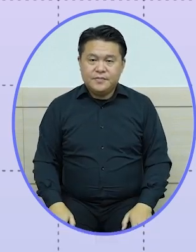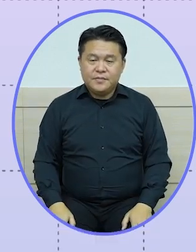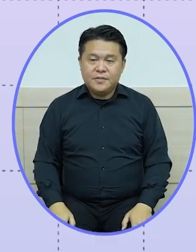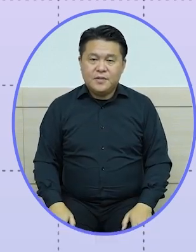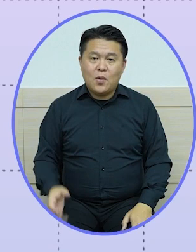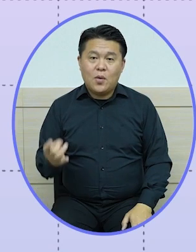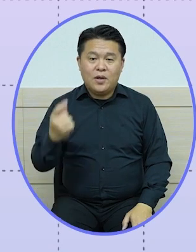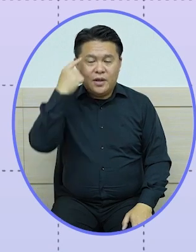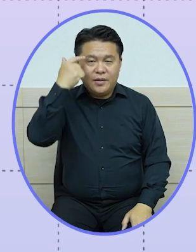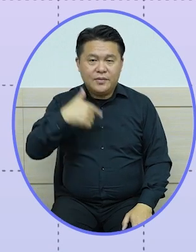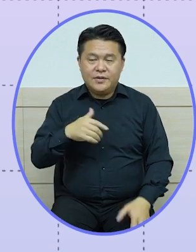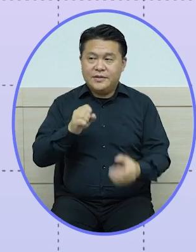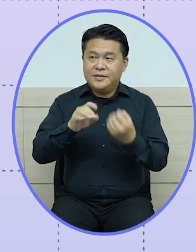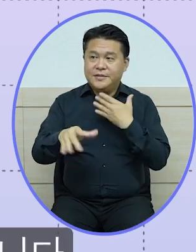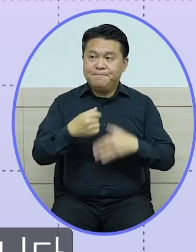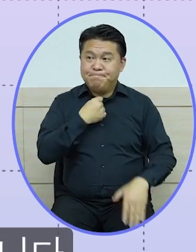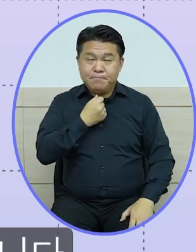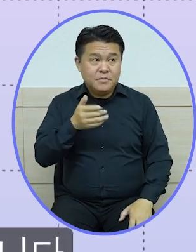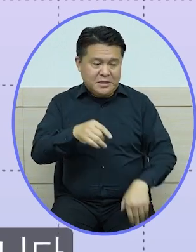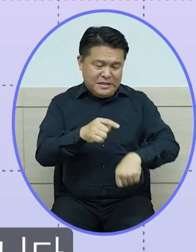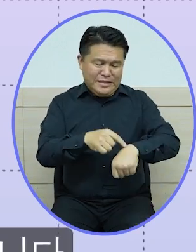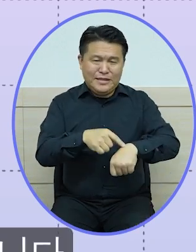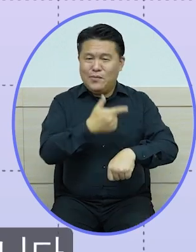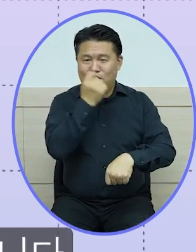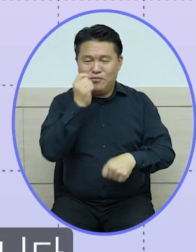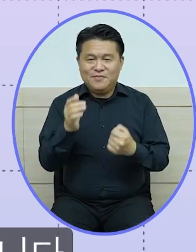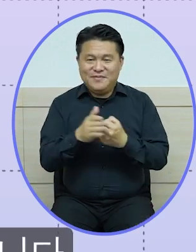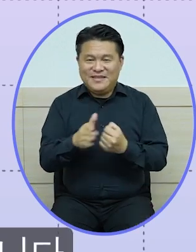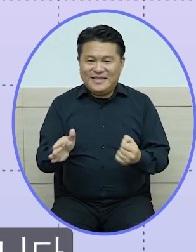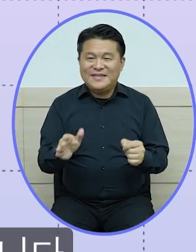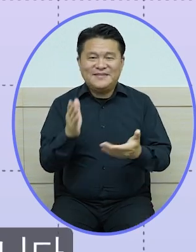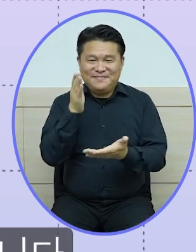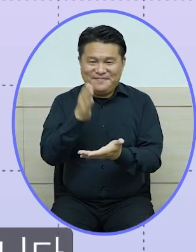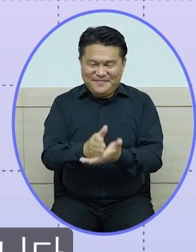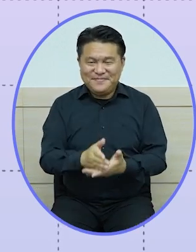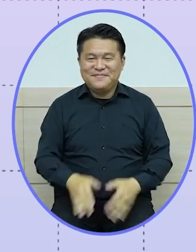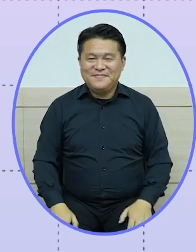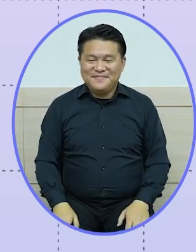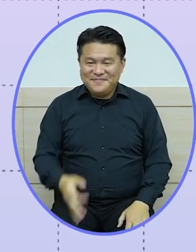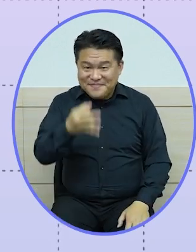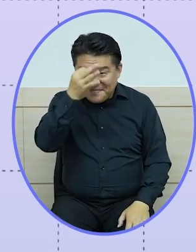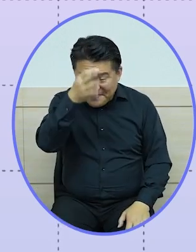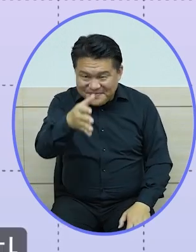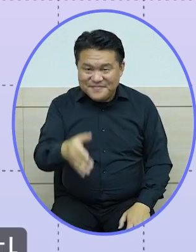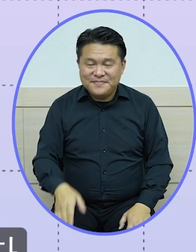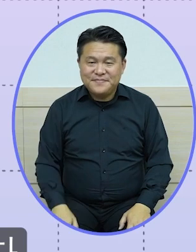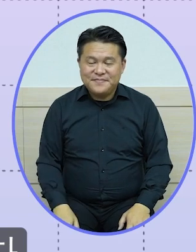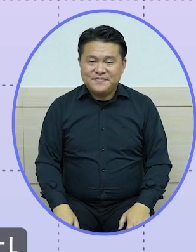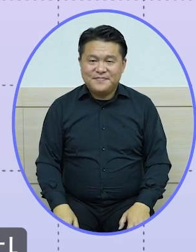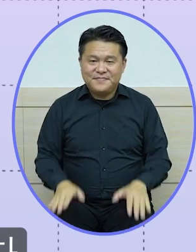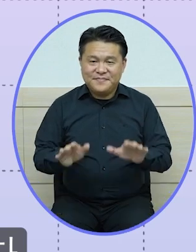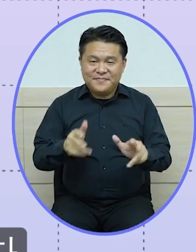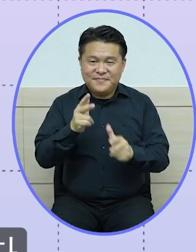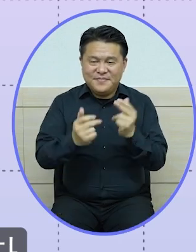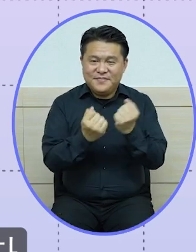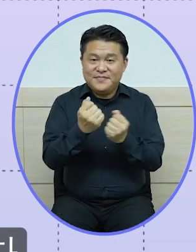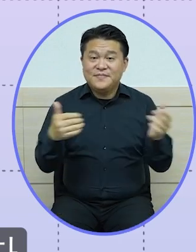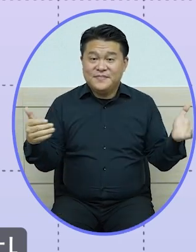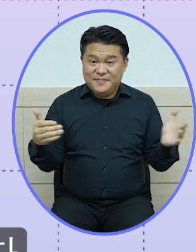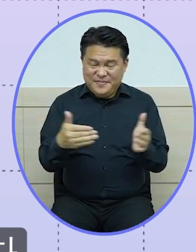제가 질의응답을 받으려고 했는데 시간 관계상 질의응답을 생략해야 될 것 같습니다. 죄송합니다. 이것으로 사업